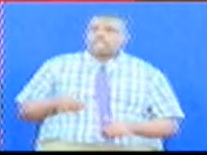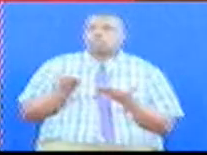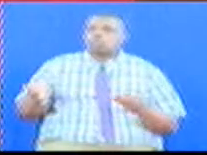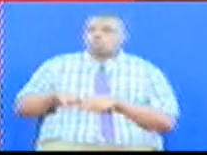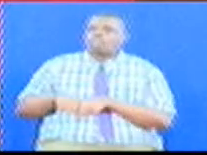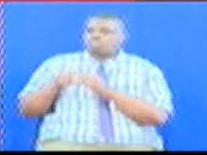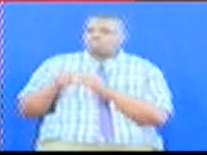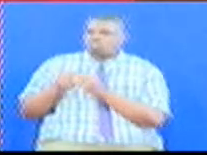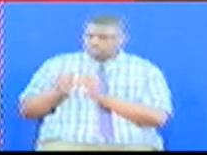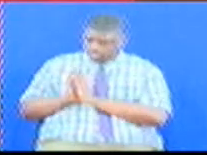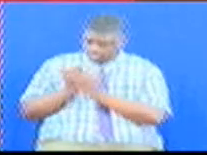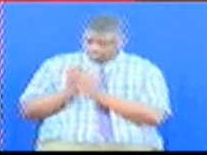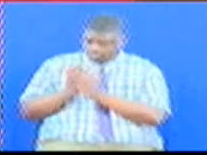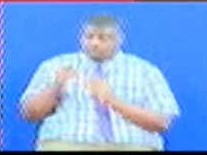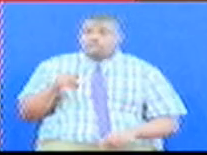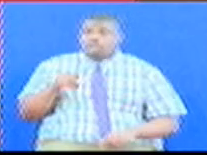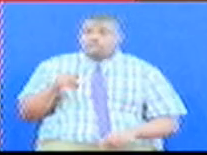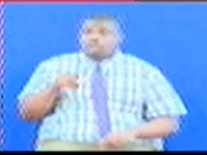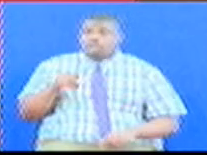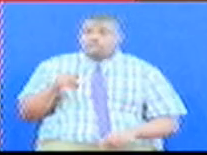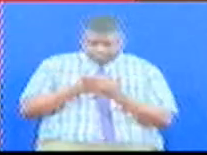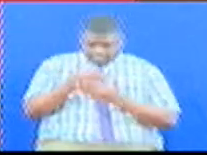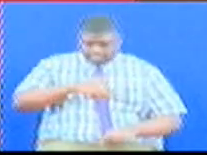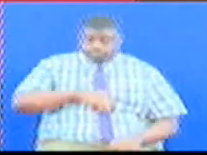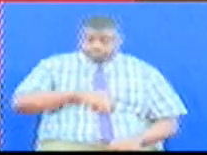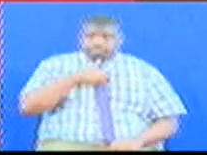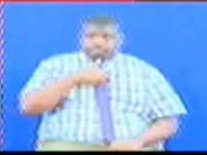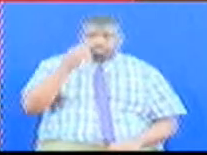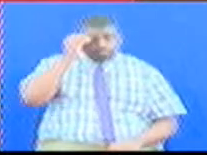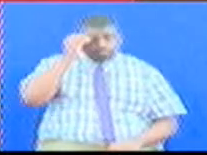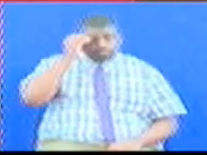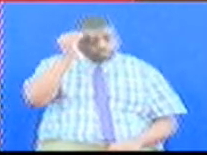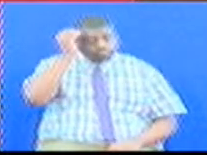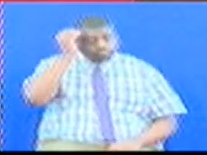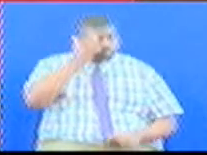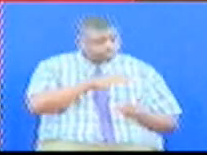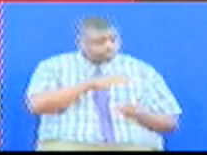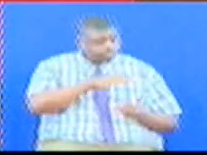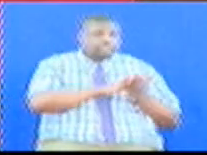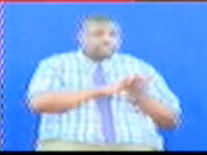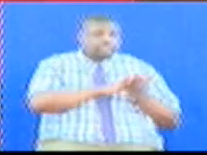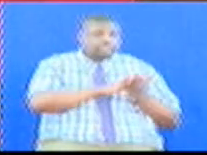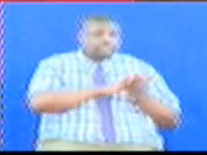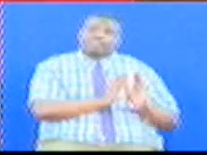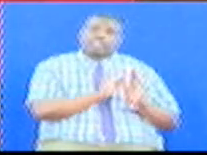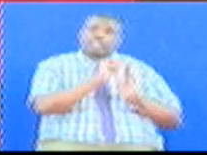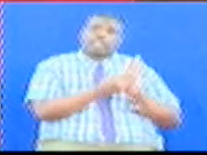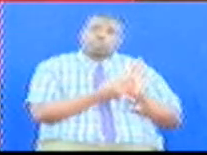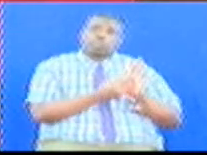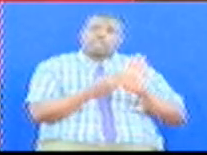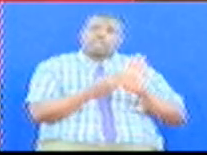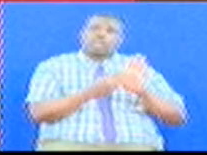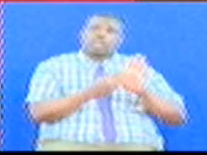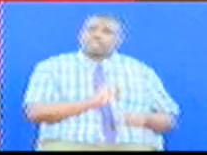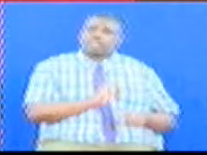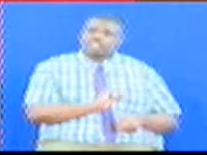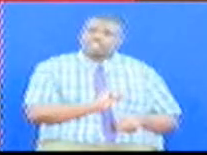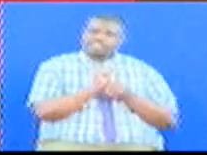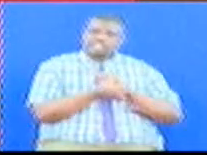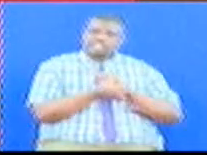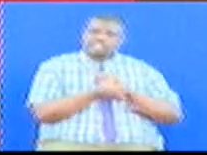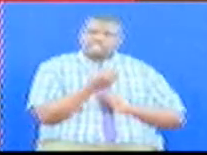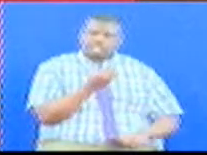wa katiba, kwa kuwa hati ya dharura inazingatiwa kwa misingi ile ile ya kanuni ya 80, fasiri ya 3 na fasiri ya 4.